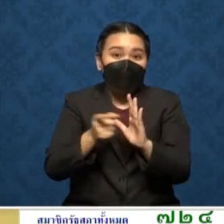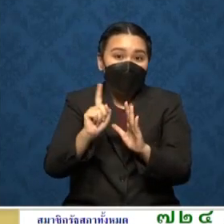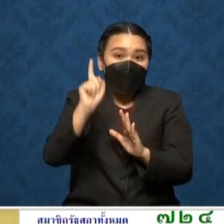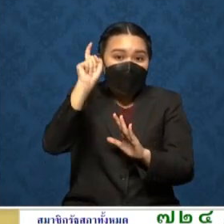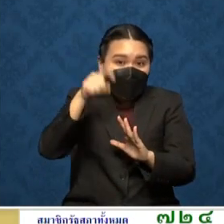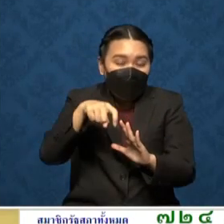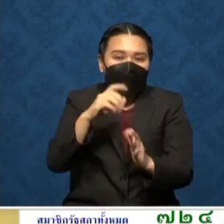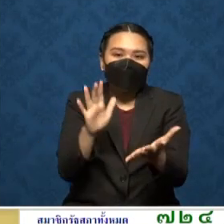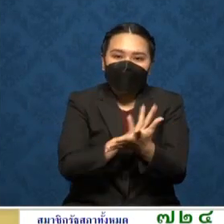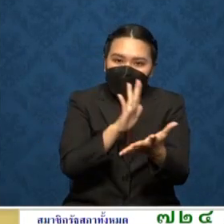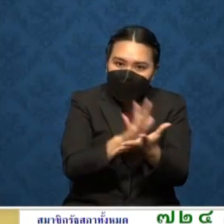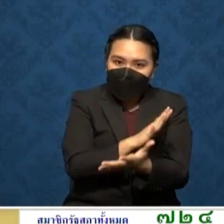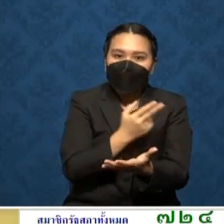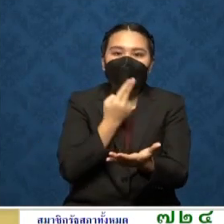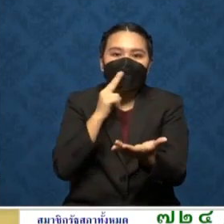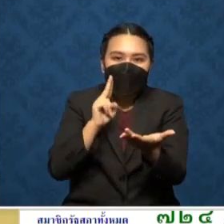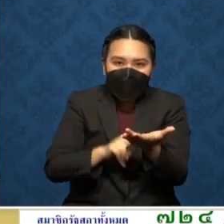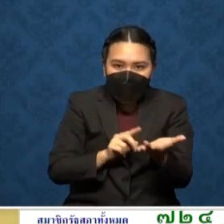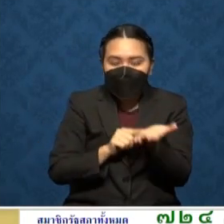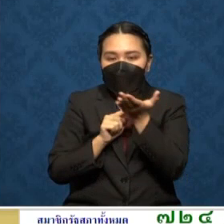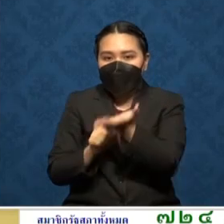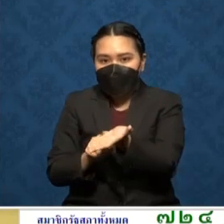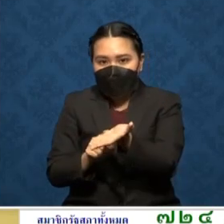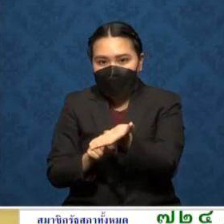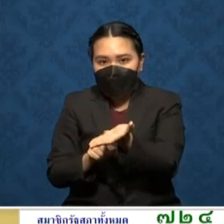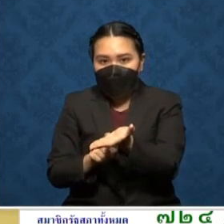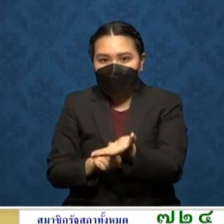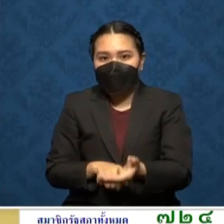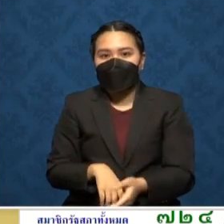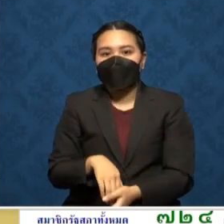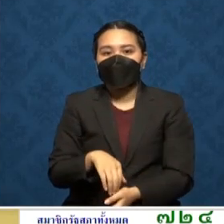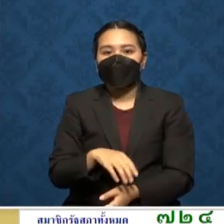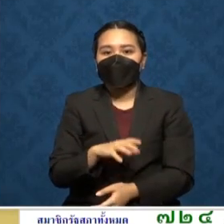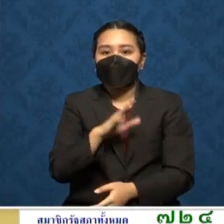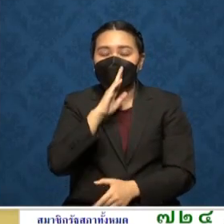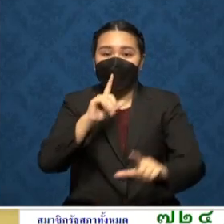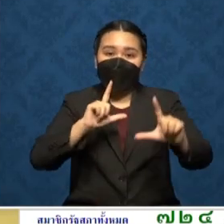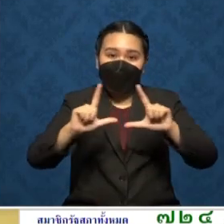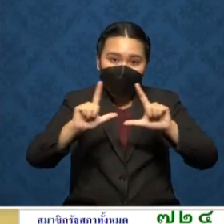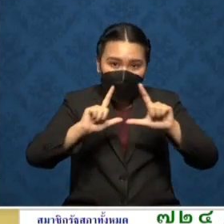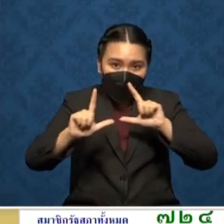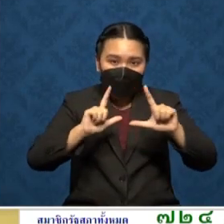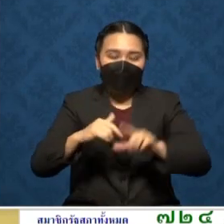หนังสือการยื่นคำร้องโดยผ่านทางไลน์ทางโทรศั